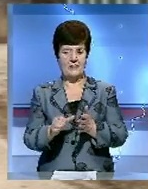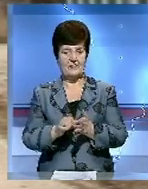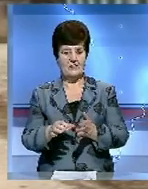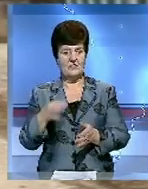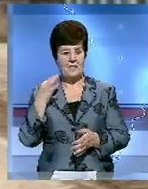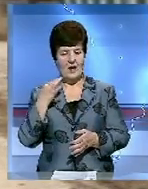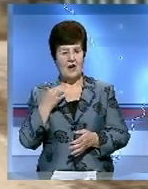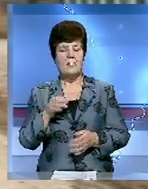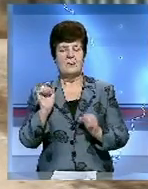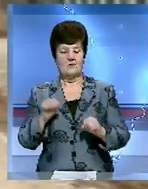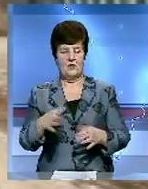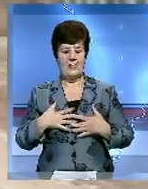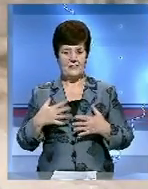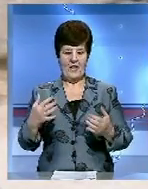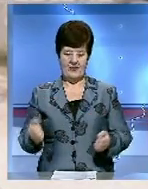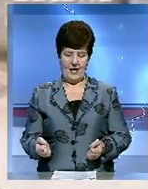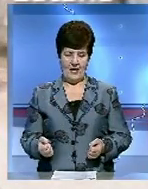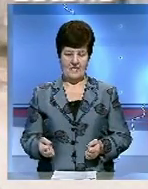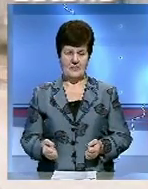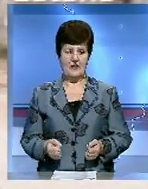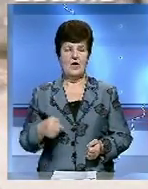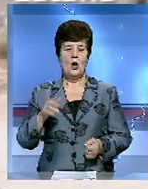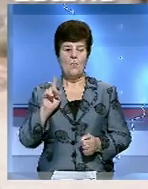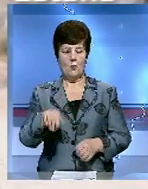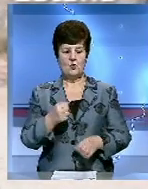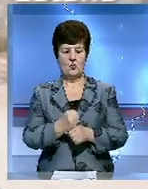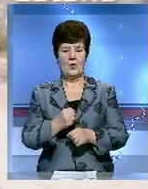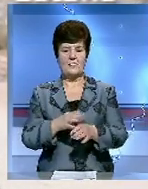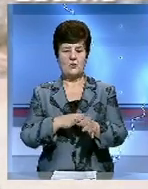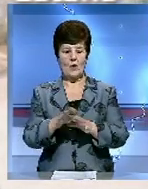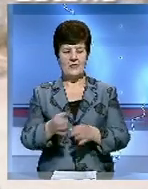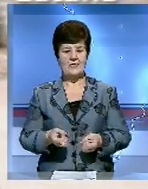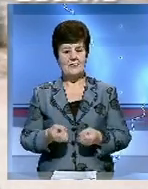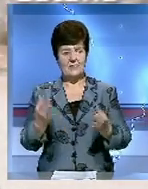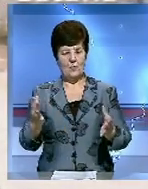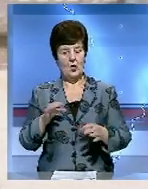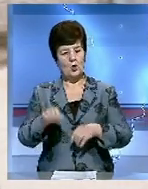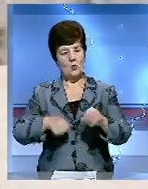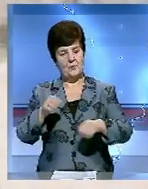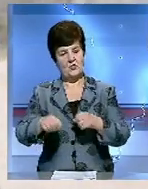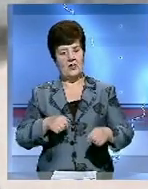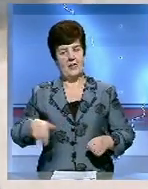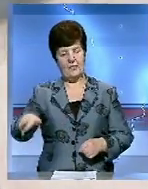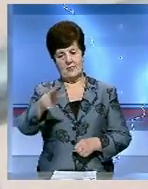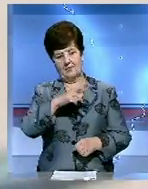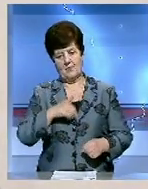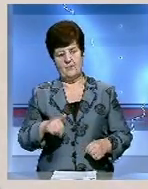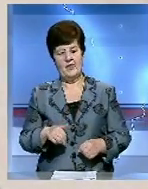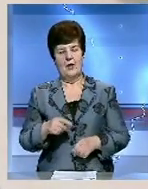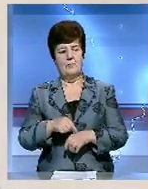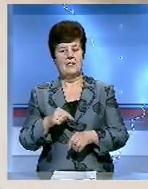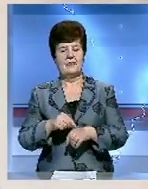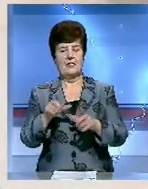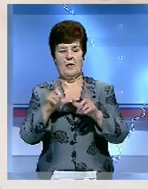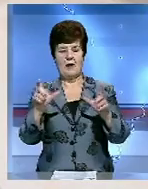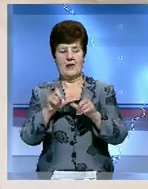la sănătate. Pot să lucrez toată ziua, dar tot numai cu bicicletă. Unii mă duc la magazin cu